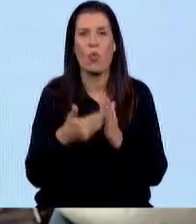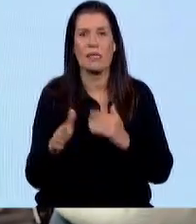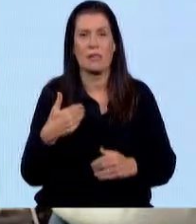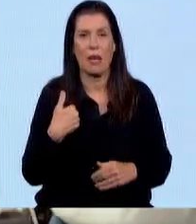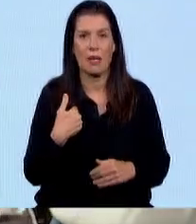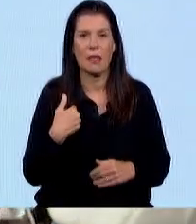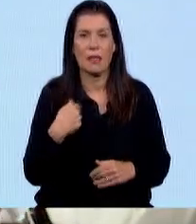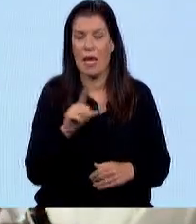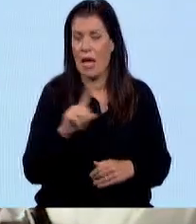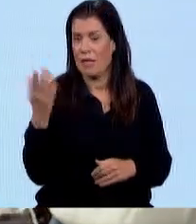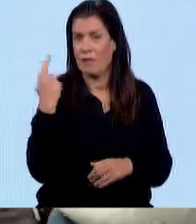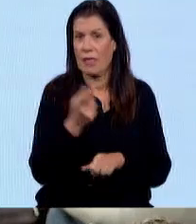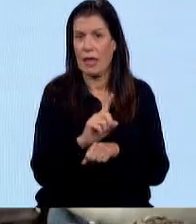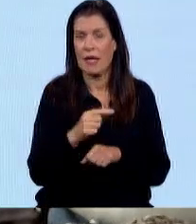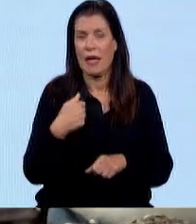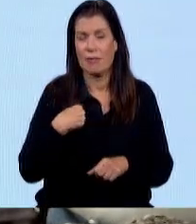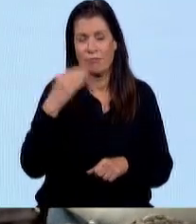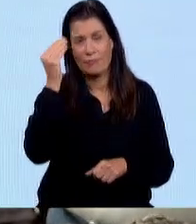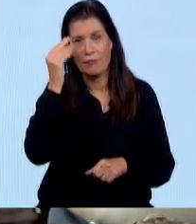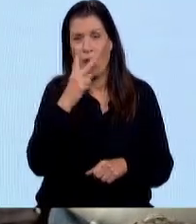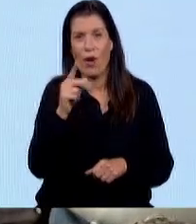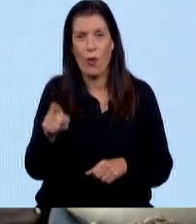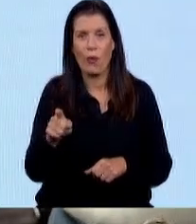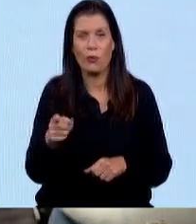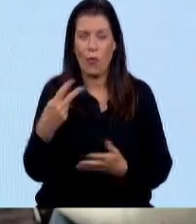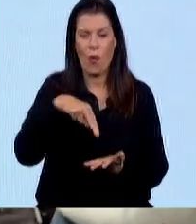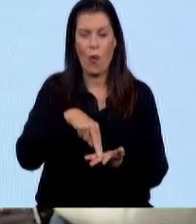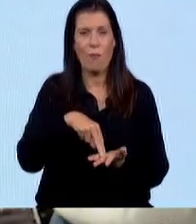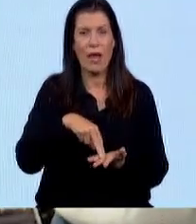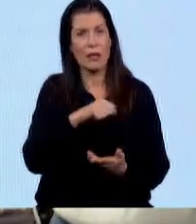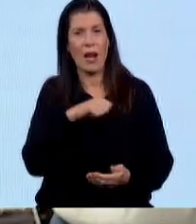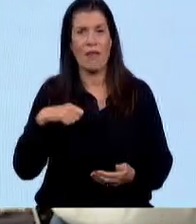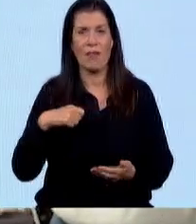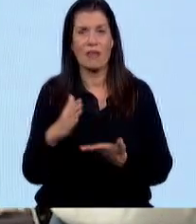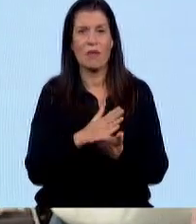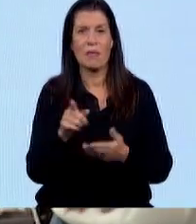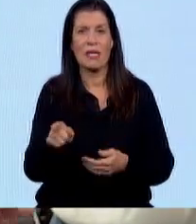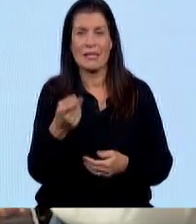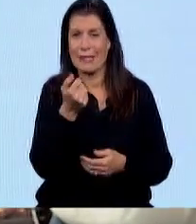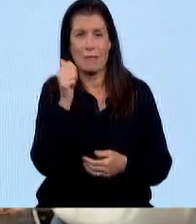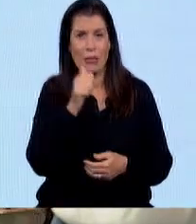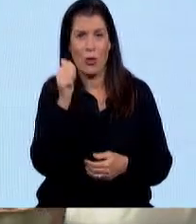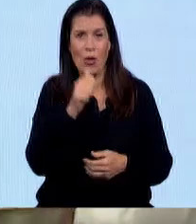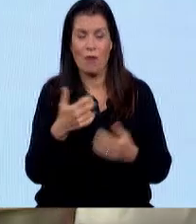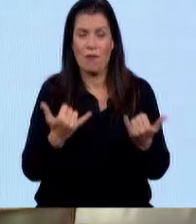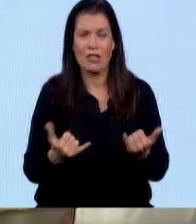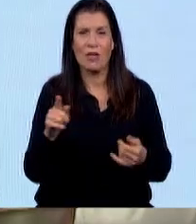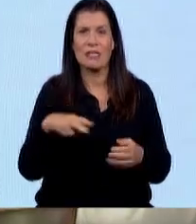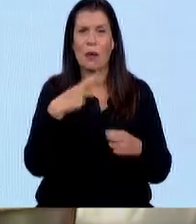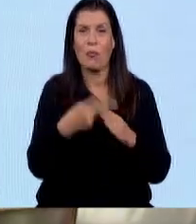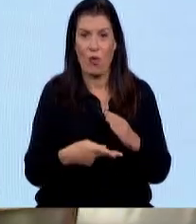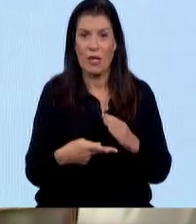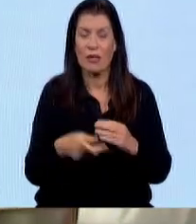לבד ומכין את זה כמעט כל יום. ועכשיו זה פרויקט שמישהו צריך להנציח